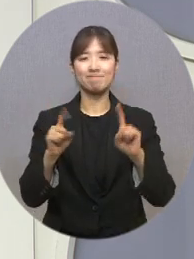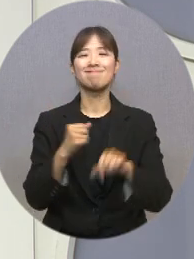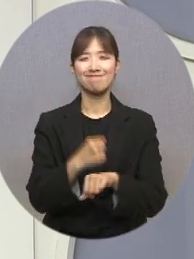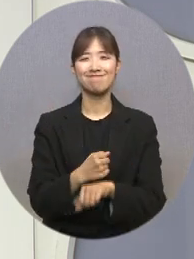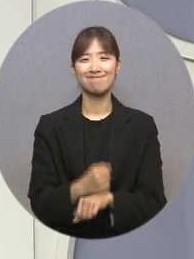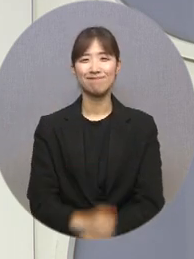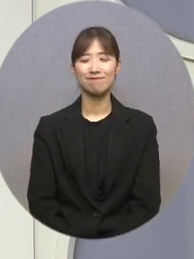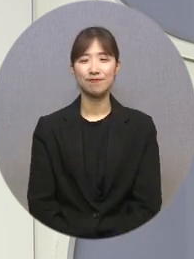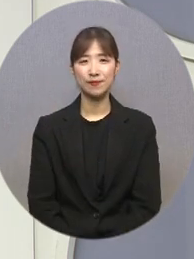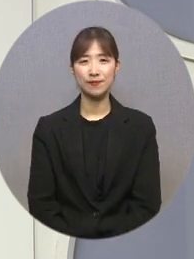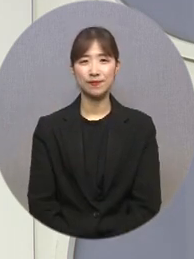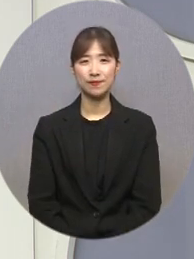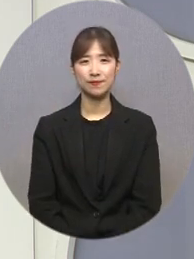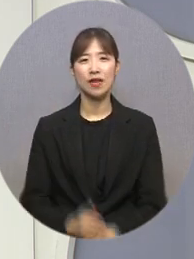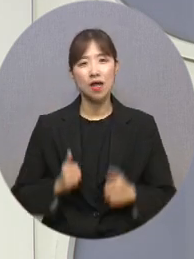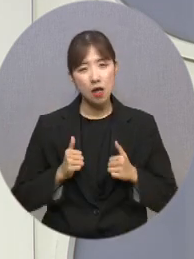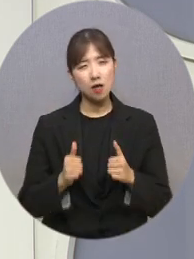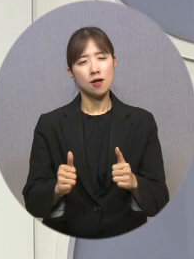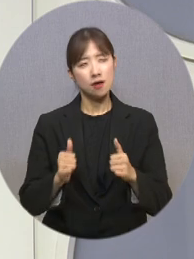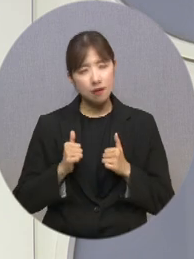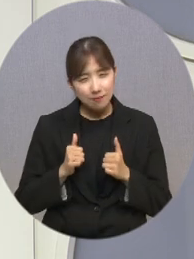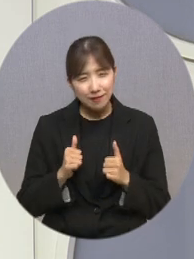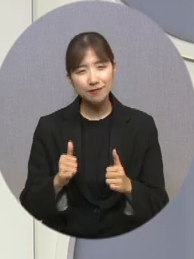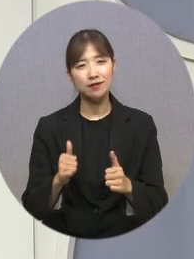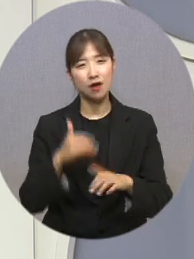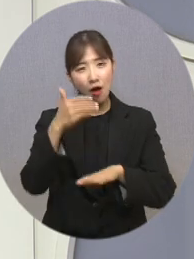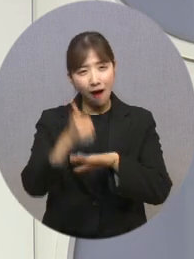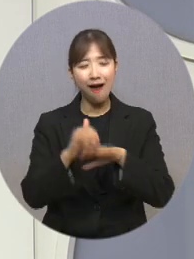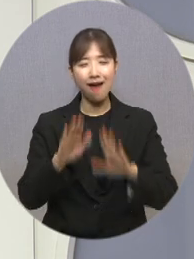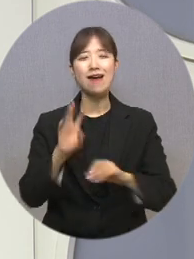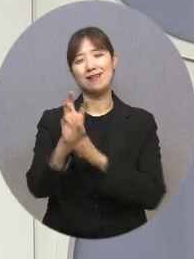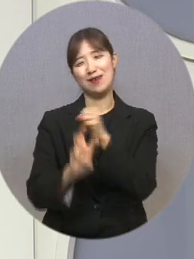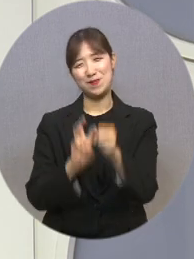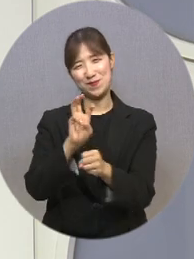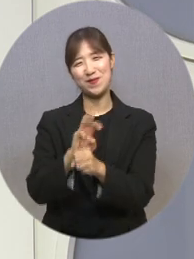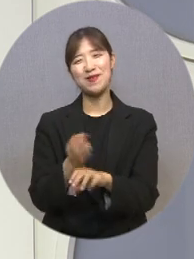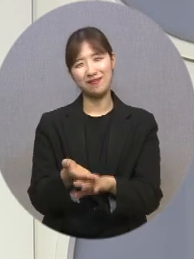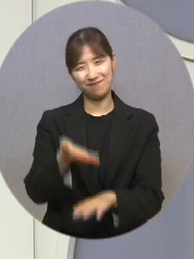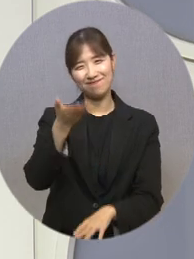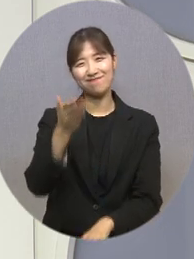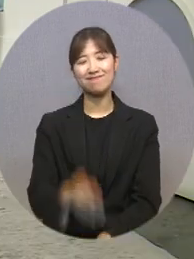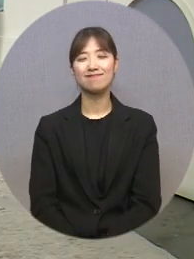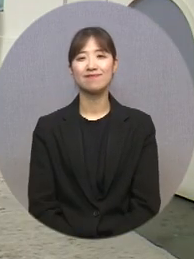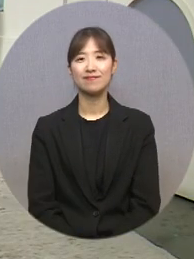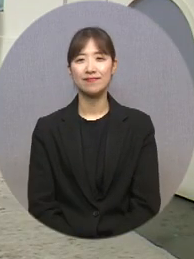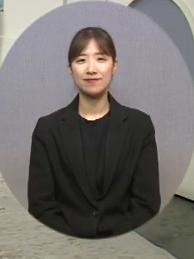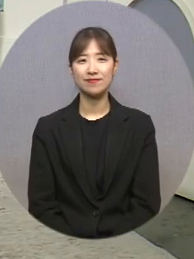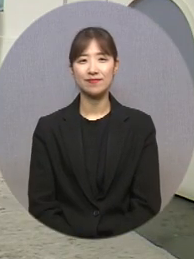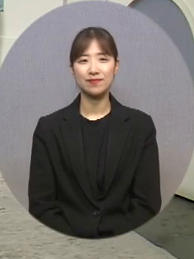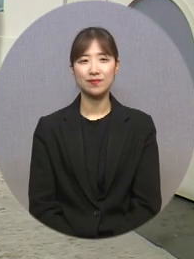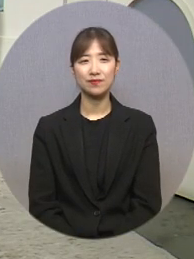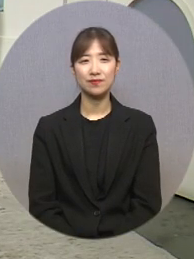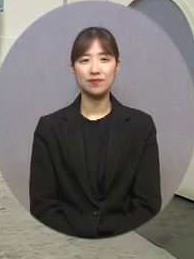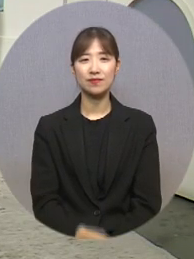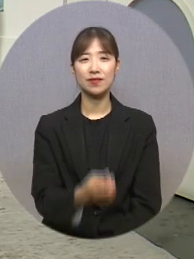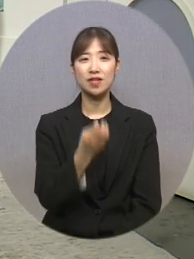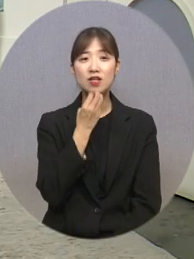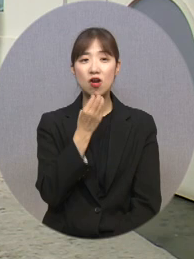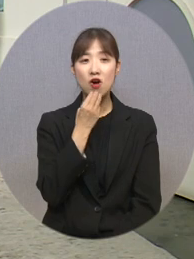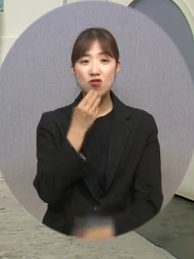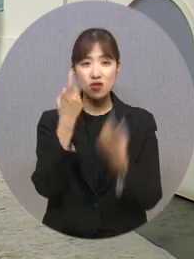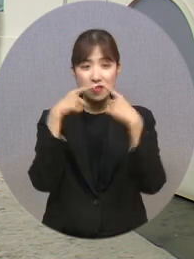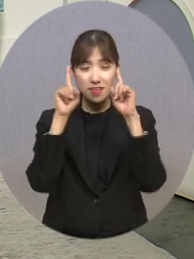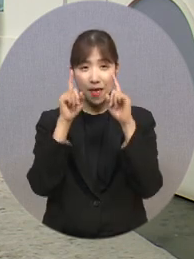이렇습니다. 그래서 열심히 하다 보니까 30년 넘게 이렇게 하게 됐습니다. 네, 그 서울대학